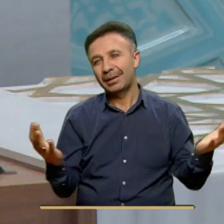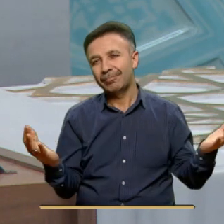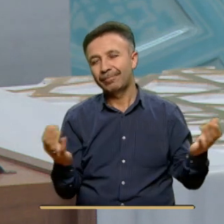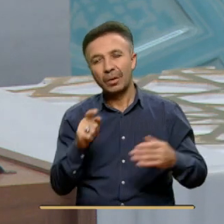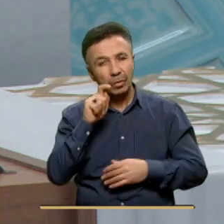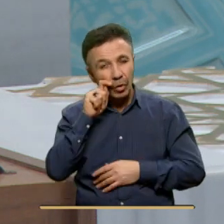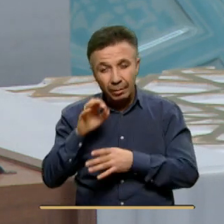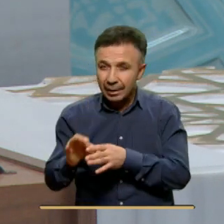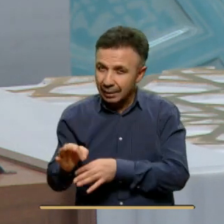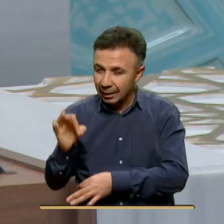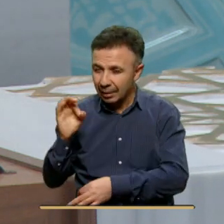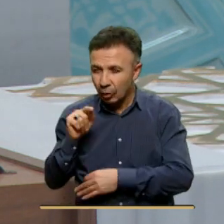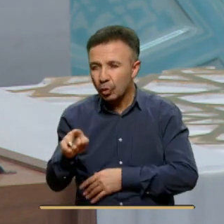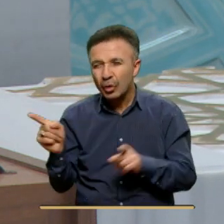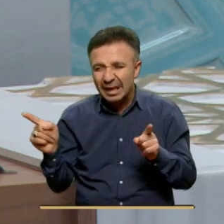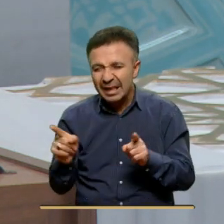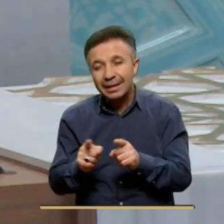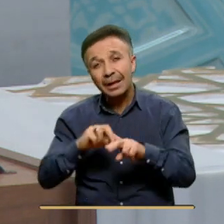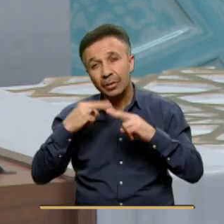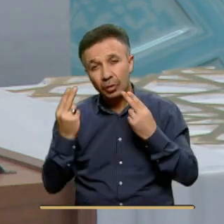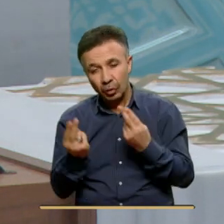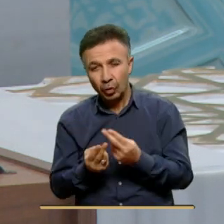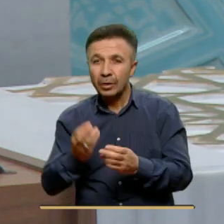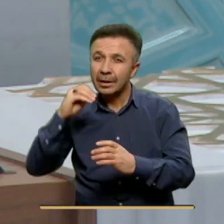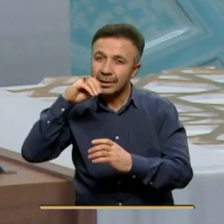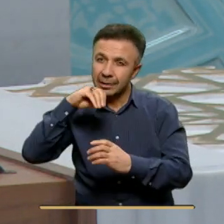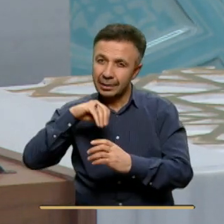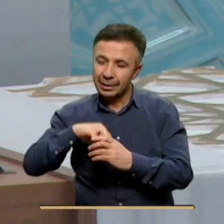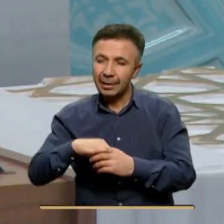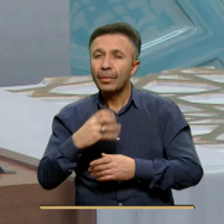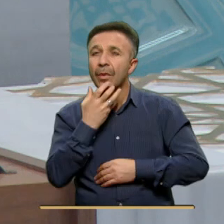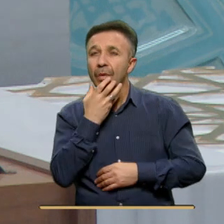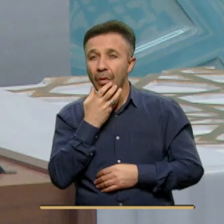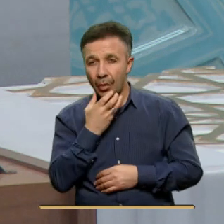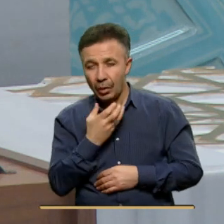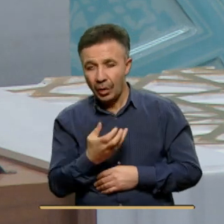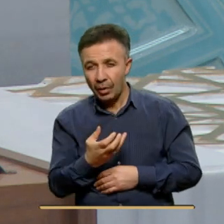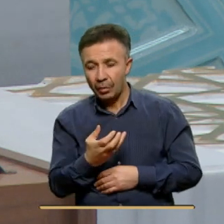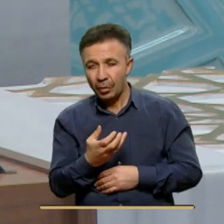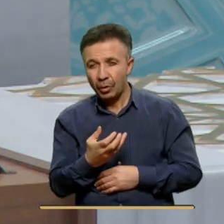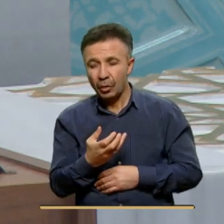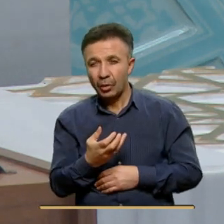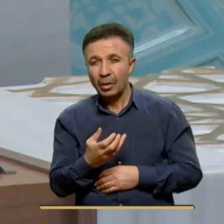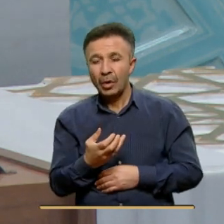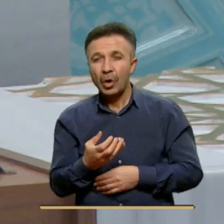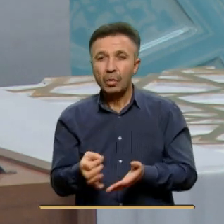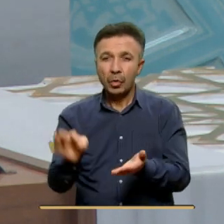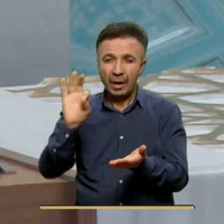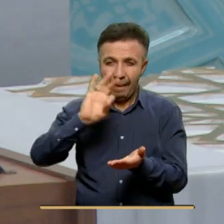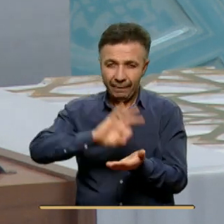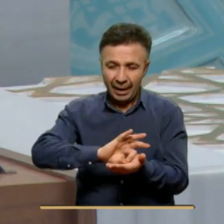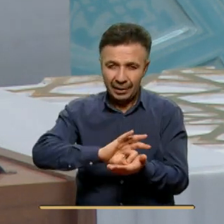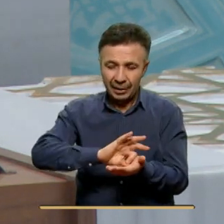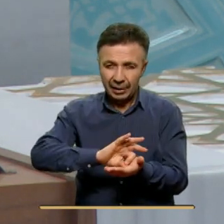mümin şu fani dünyasında ömrünü falcılıkla,